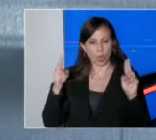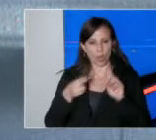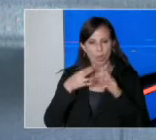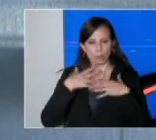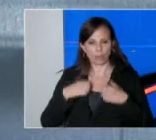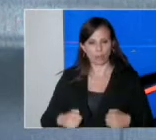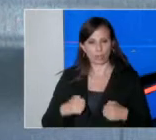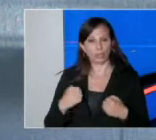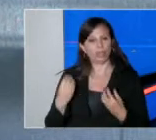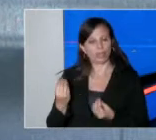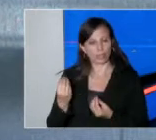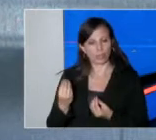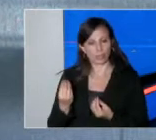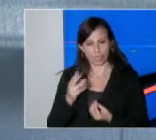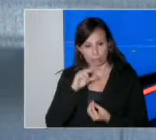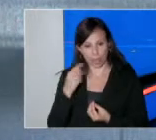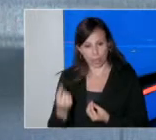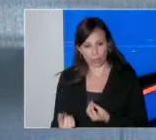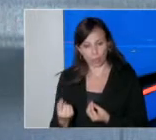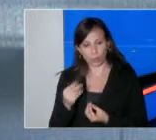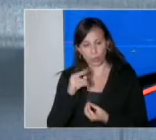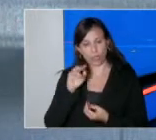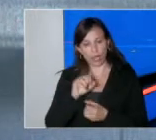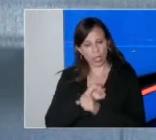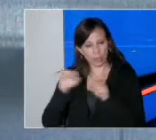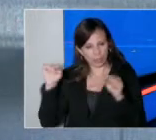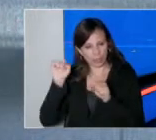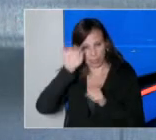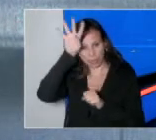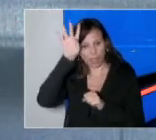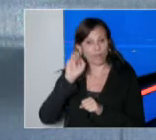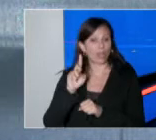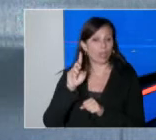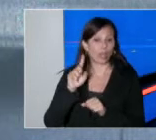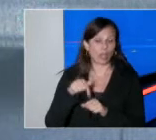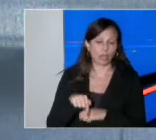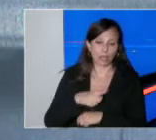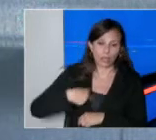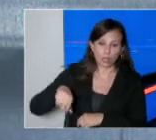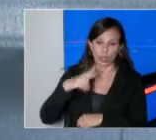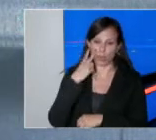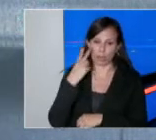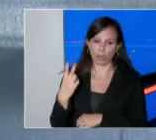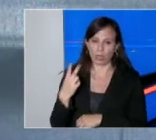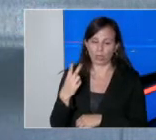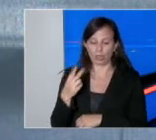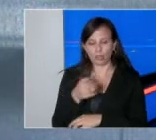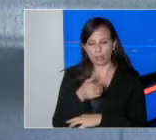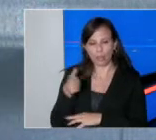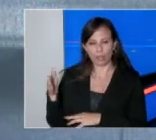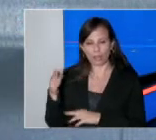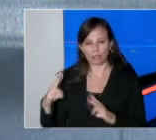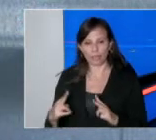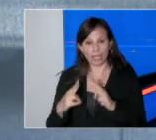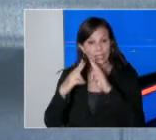דווקא, אם התעסקנו קודם כל בענייני הגרעין, הפעם אנחנו נביט יותר מה שנקרא מערבה, אל